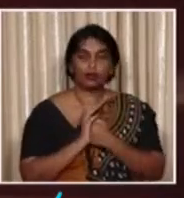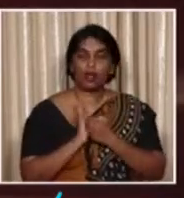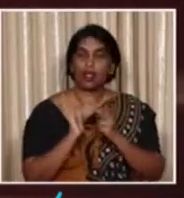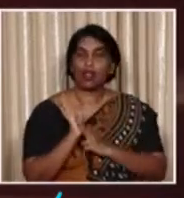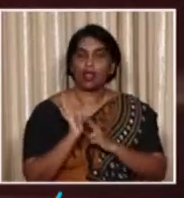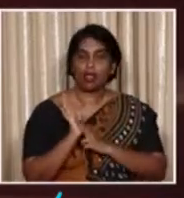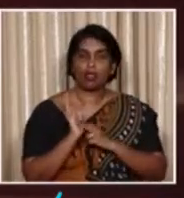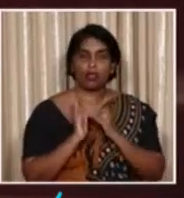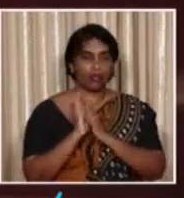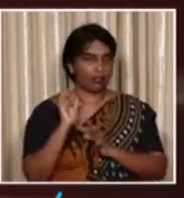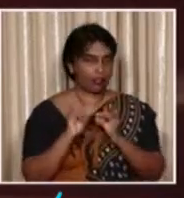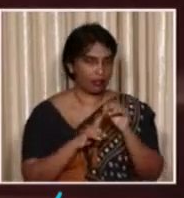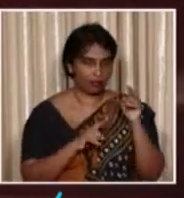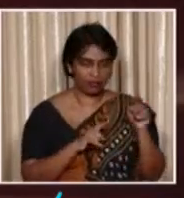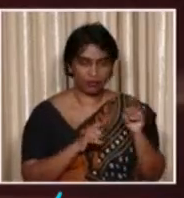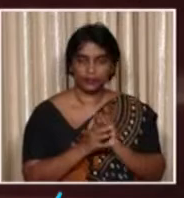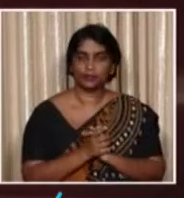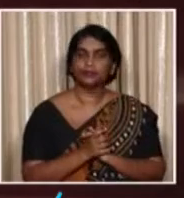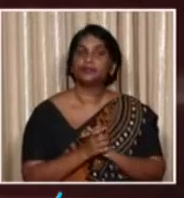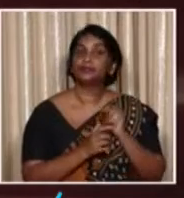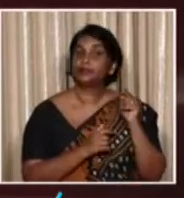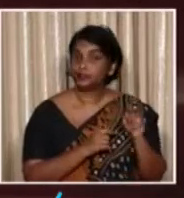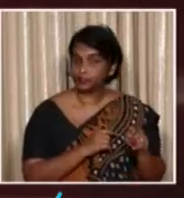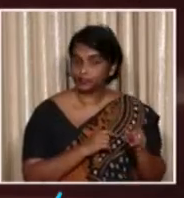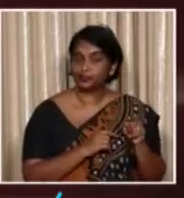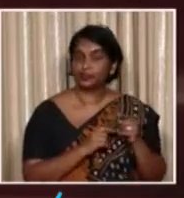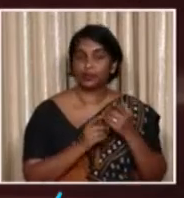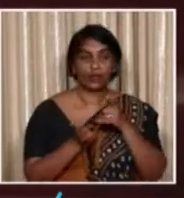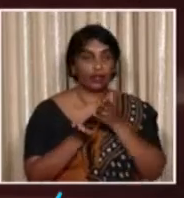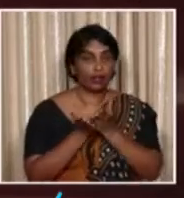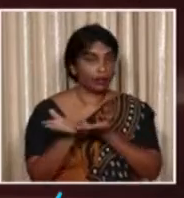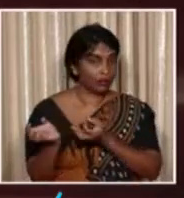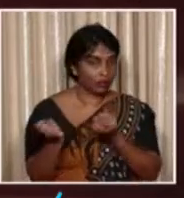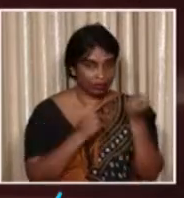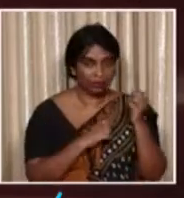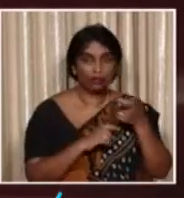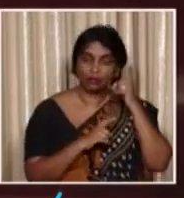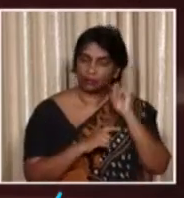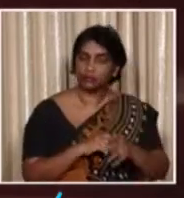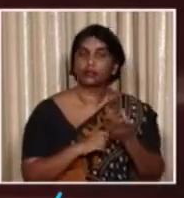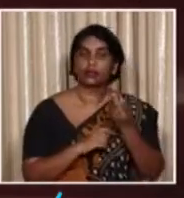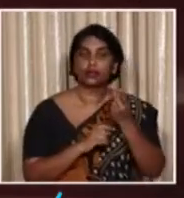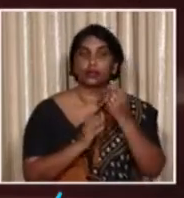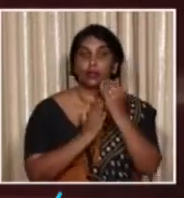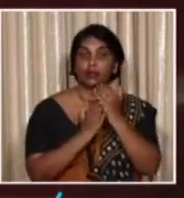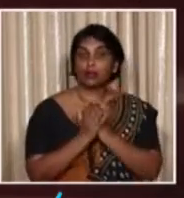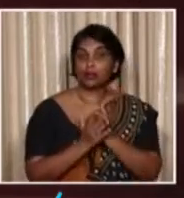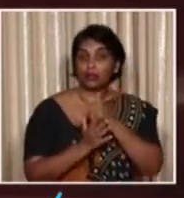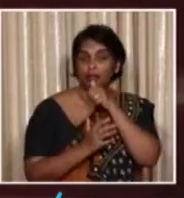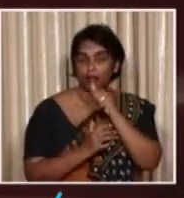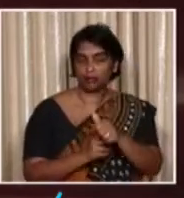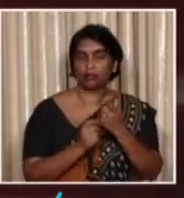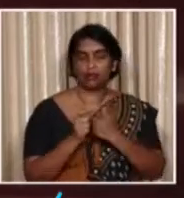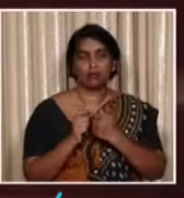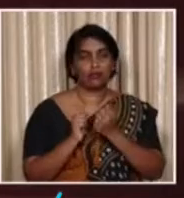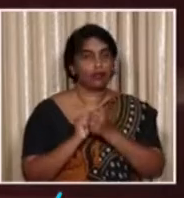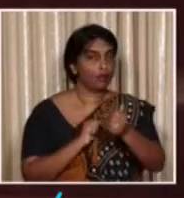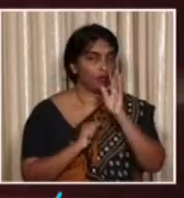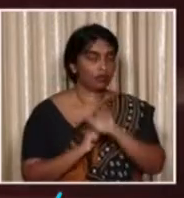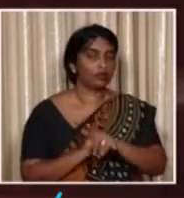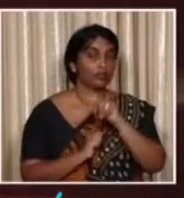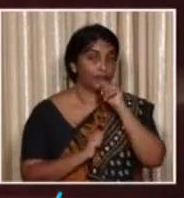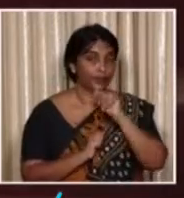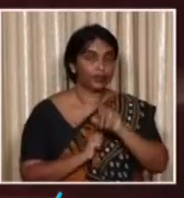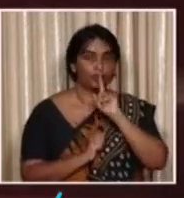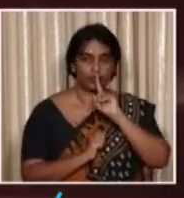nalaka godehewa mathitumaya. Ema nema in nevat karanne nam අත්‍යවශ්‍ය කොන්දේසි දෙකක් සපුරාලිය යුතු බවට එතුමා පැහැදිලි